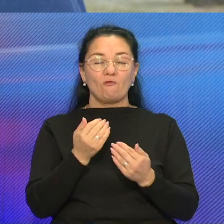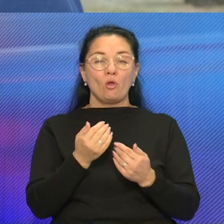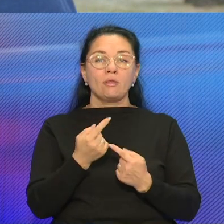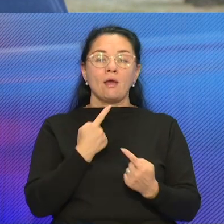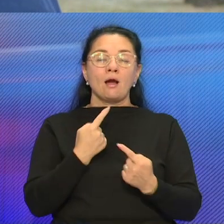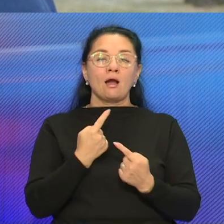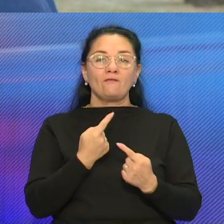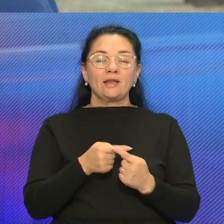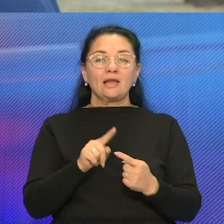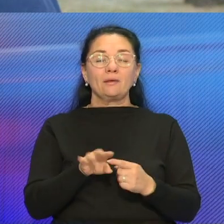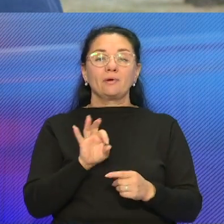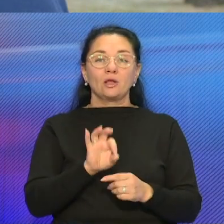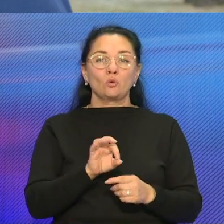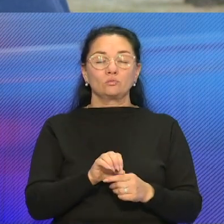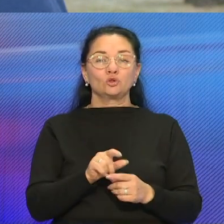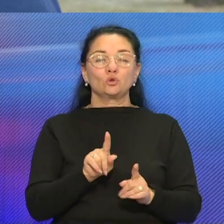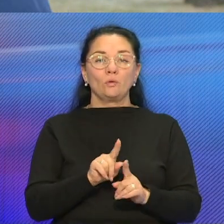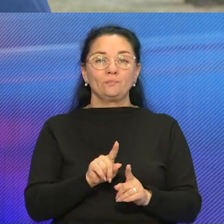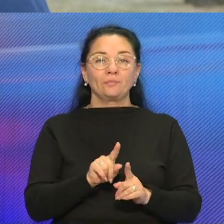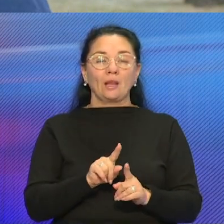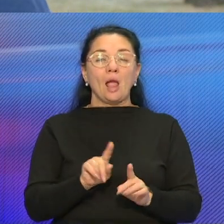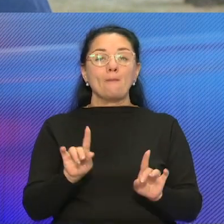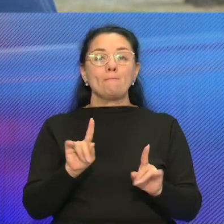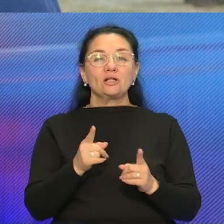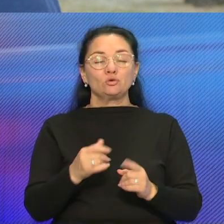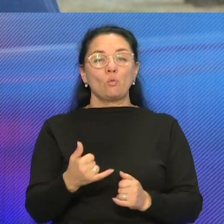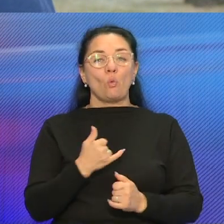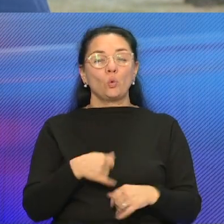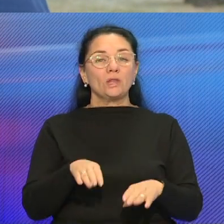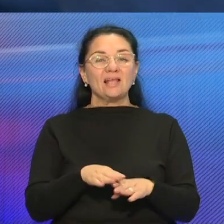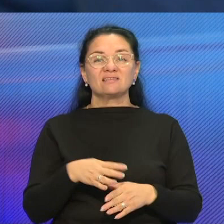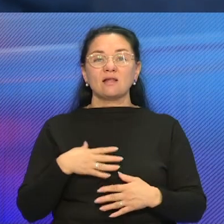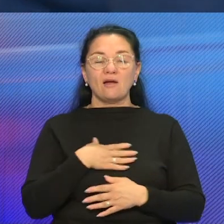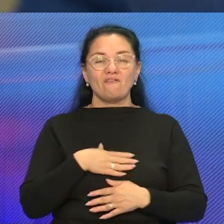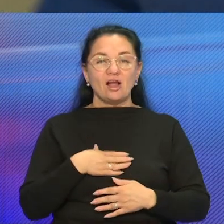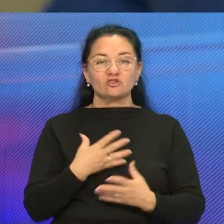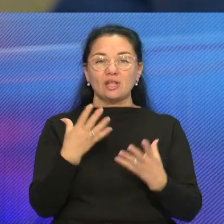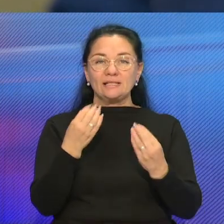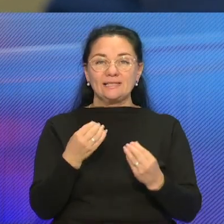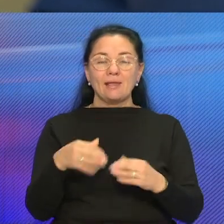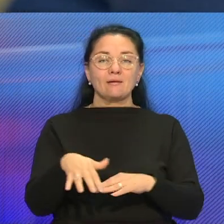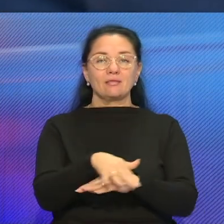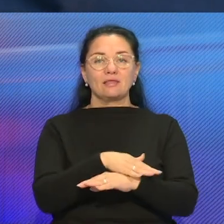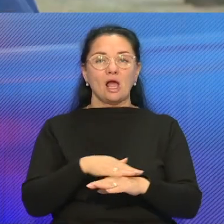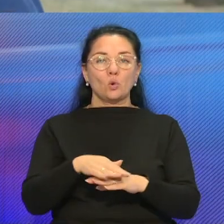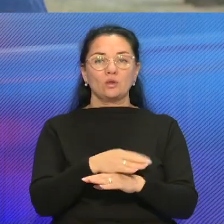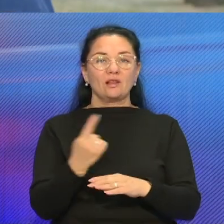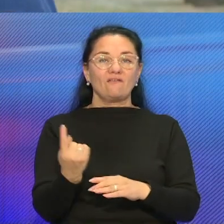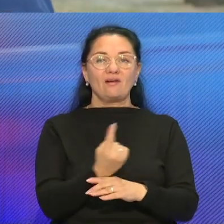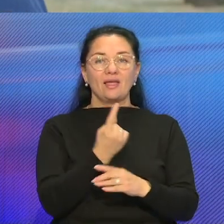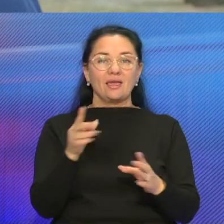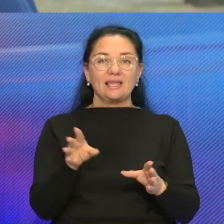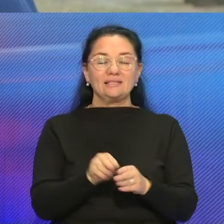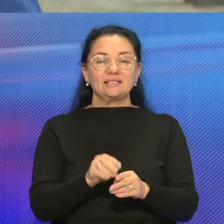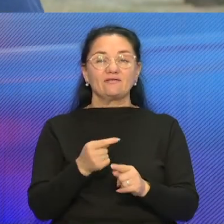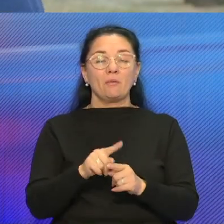исторические предпосылки. Почему у нас так важен День народного единства, что этому способствовало? Мы говорили